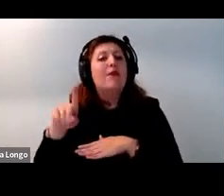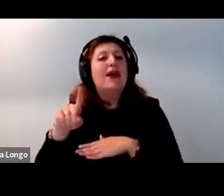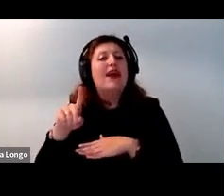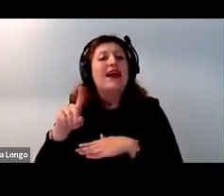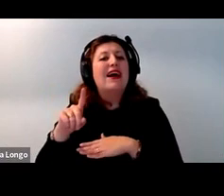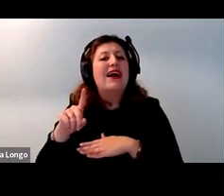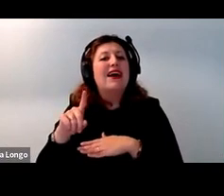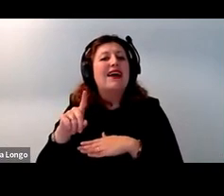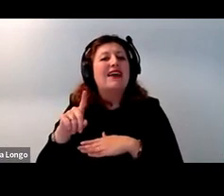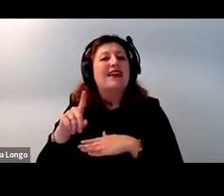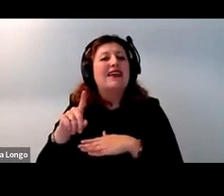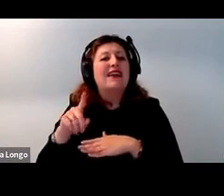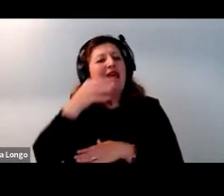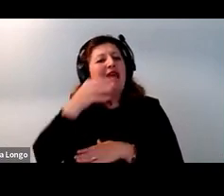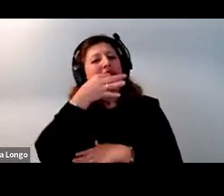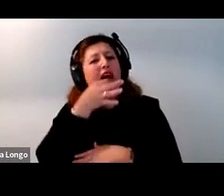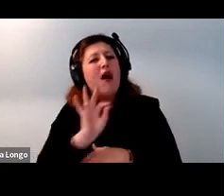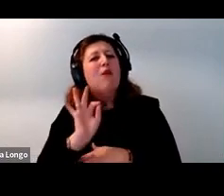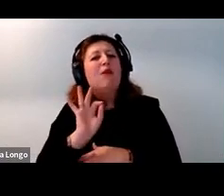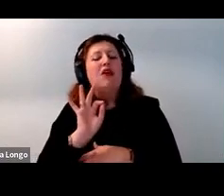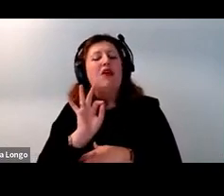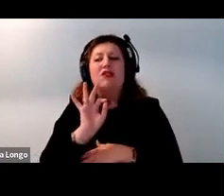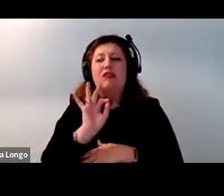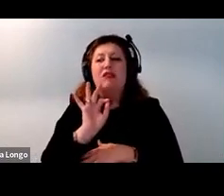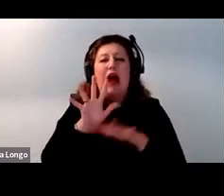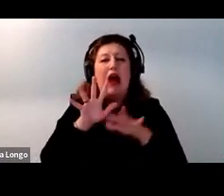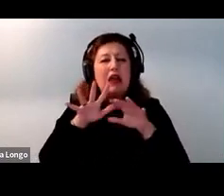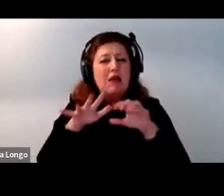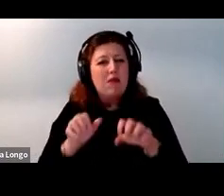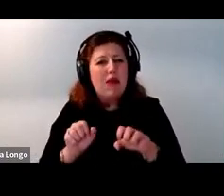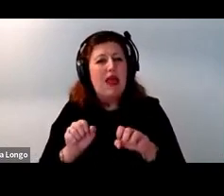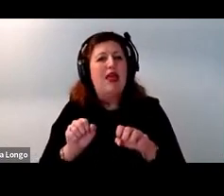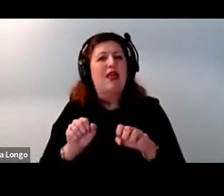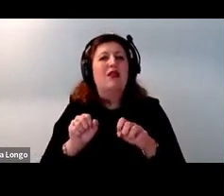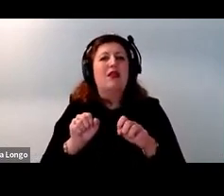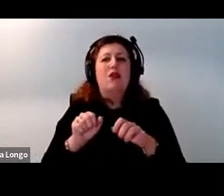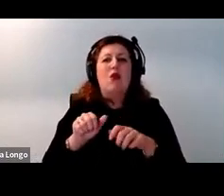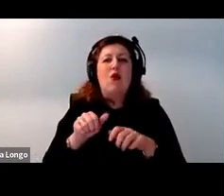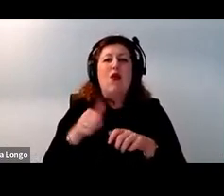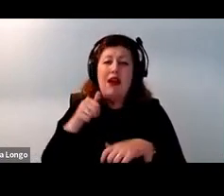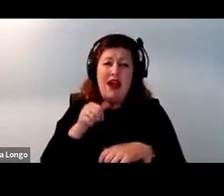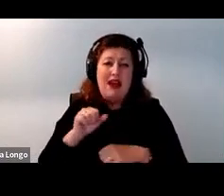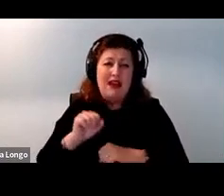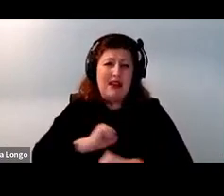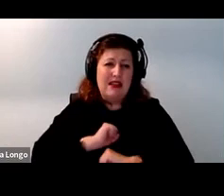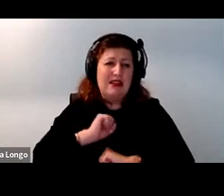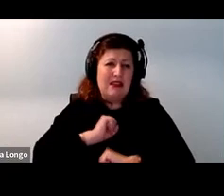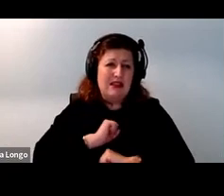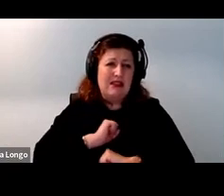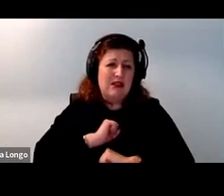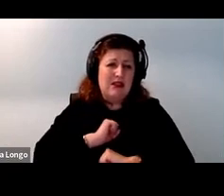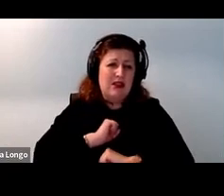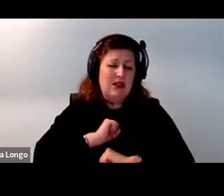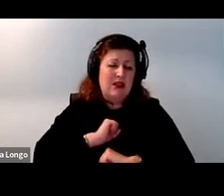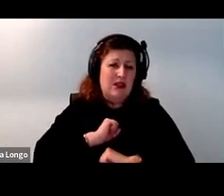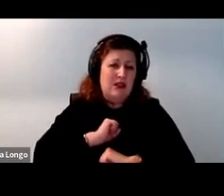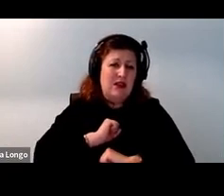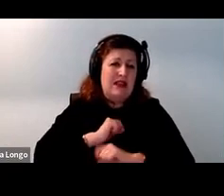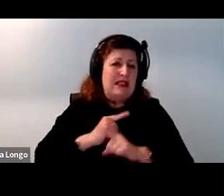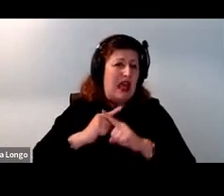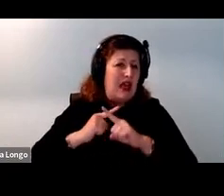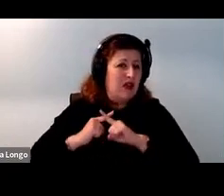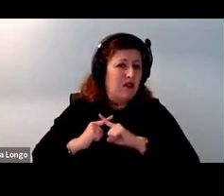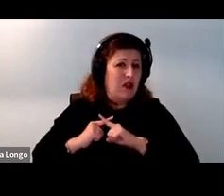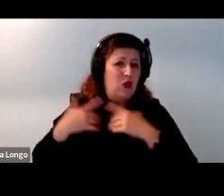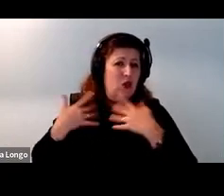una capacità e un impegno con tantissimi sacrifici, ma con una qualificazione dell'esperienza eccezionale